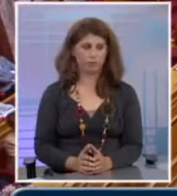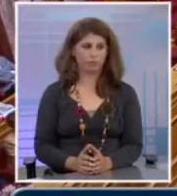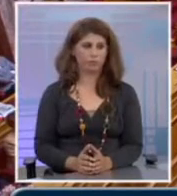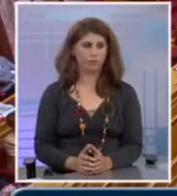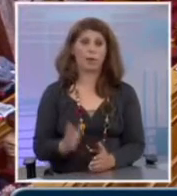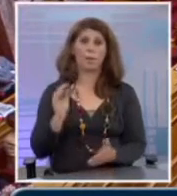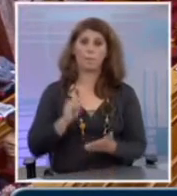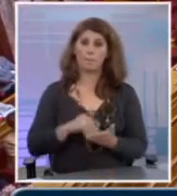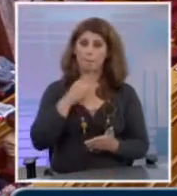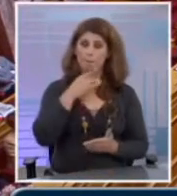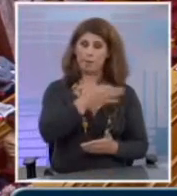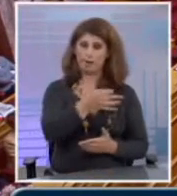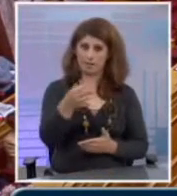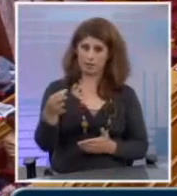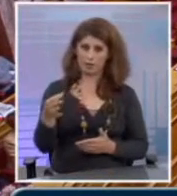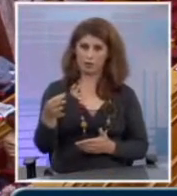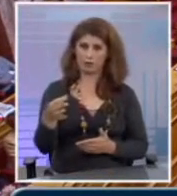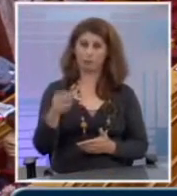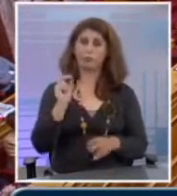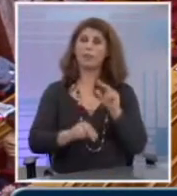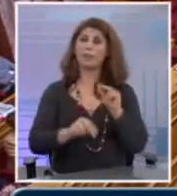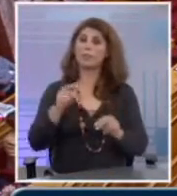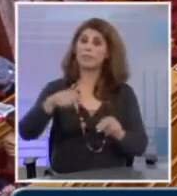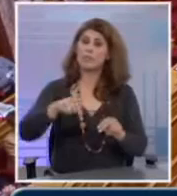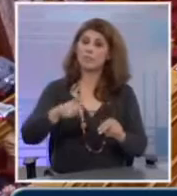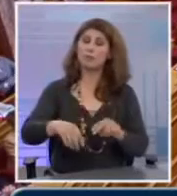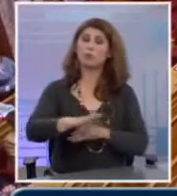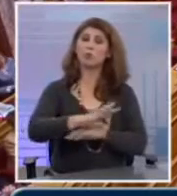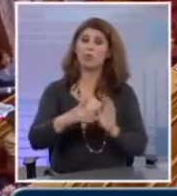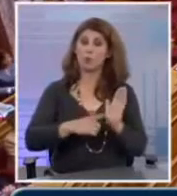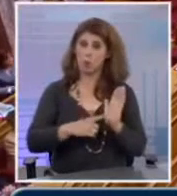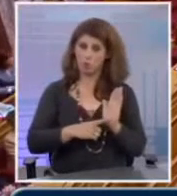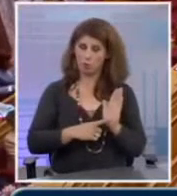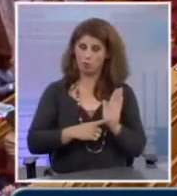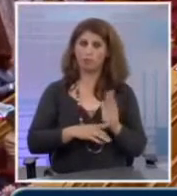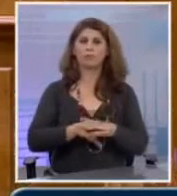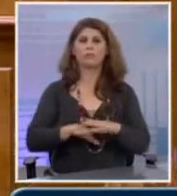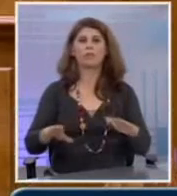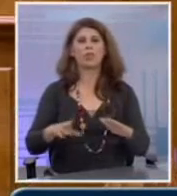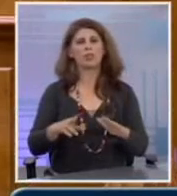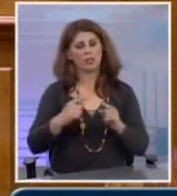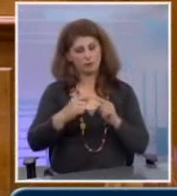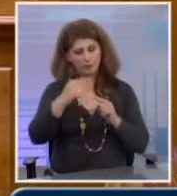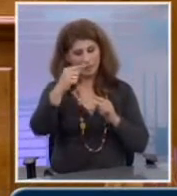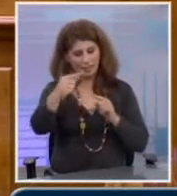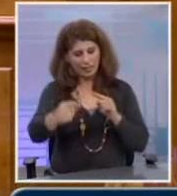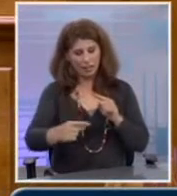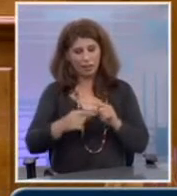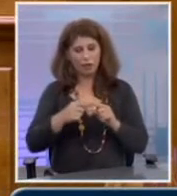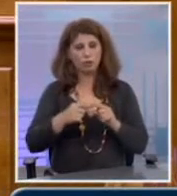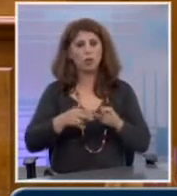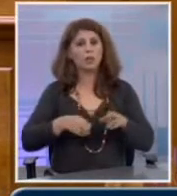Επαναλαμβάνω λοιπόν ότι με την ψήφιση σήμερα του σχεδίου νόμου κλείνει ένας κρίσιμος κύκλος στην πορεία